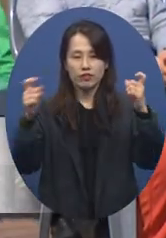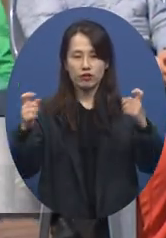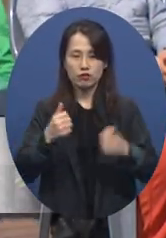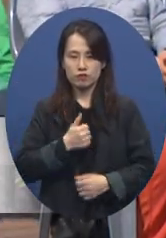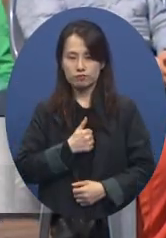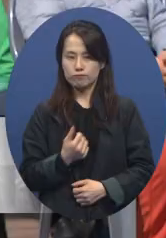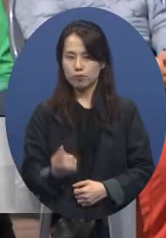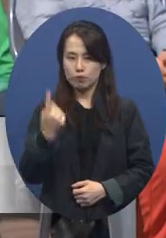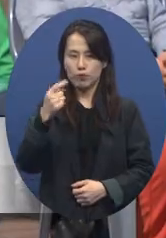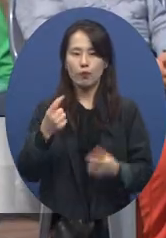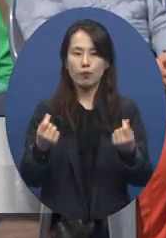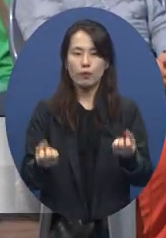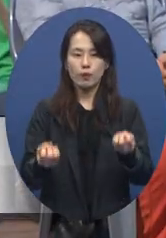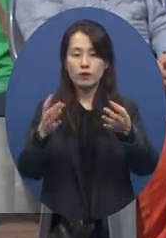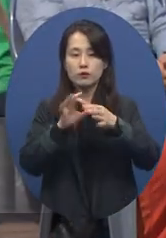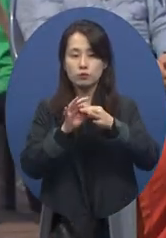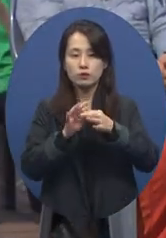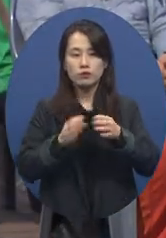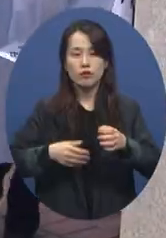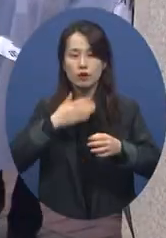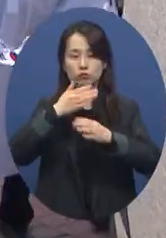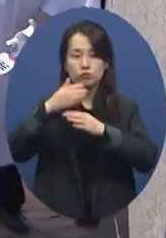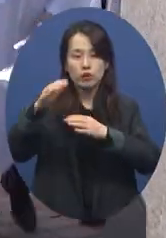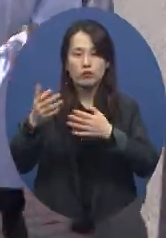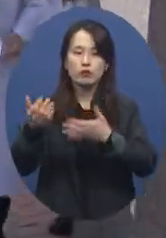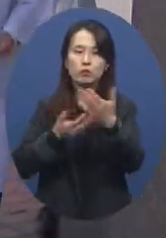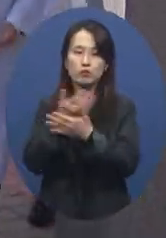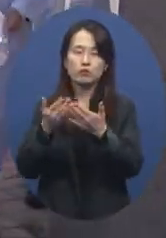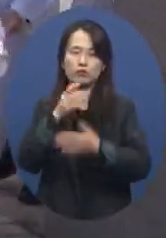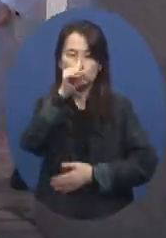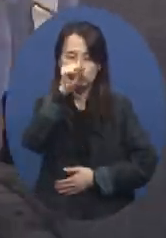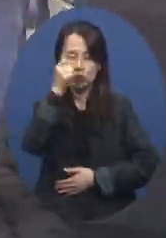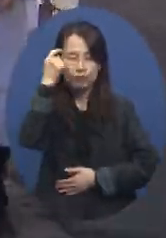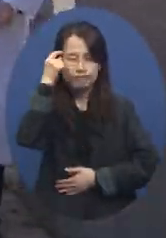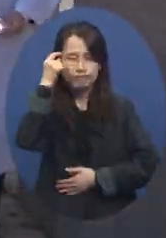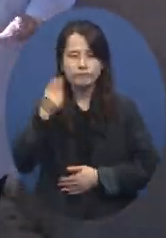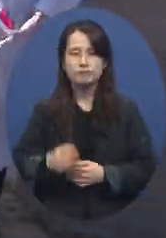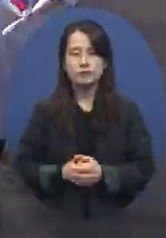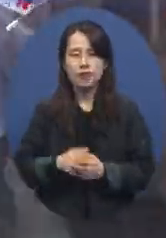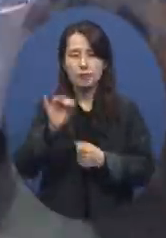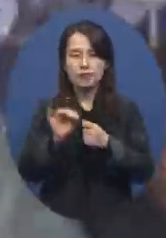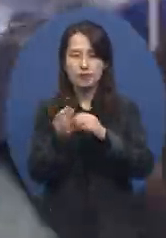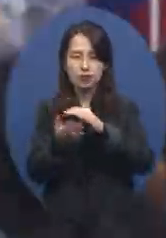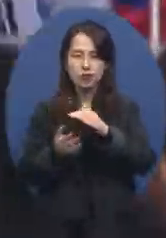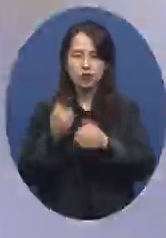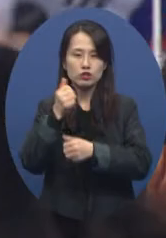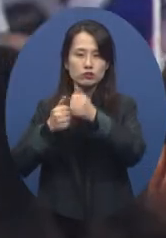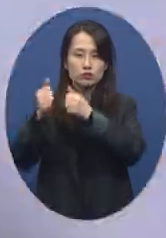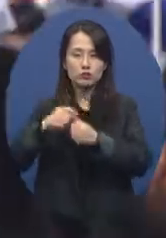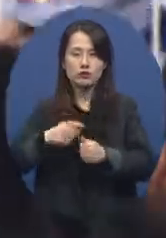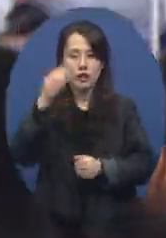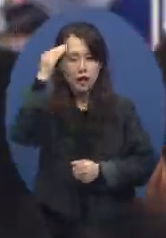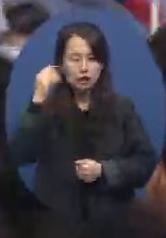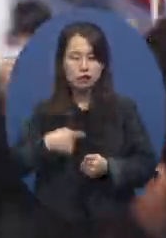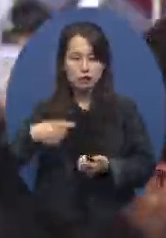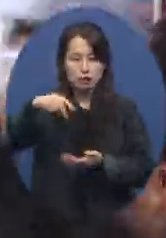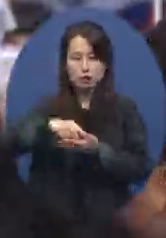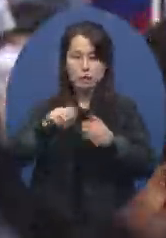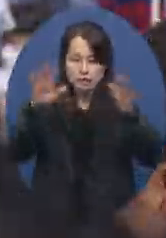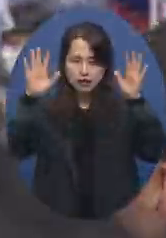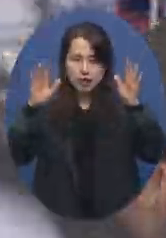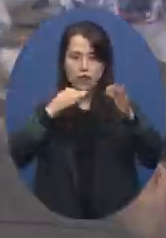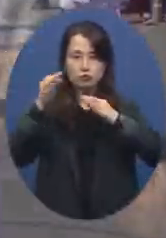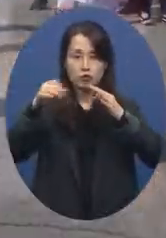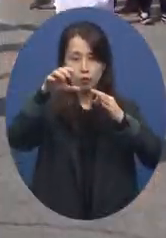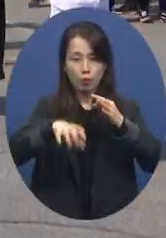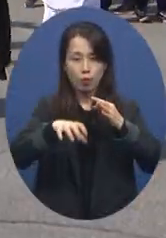교류를 했으면 좋겠다라는 생각을 가지고 있습니다. 100년 전 선조들이 대한독립 만세를 부르짖었던 고개에서 3,000명의 시민들이